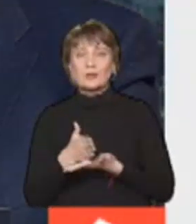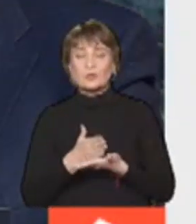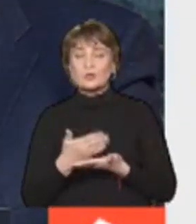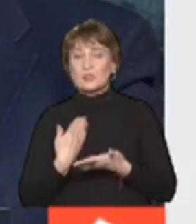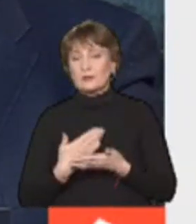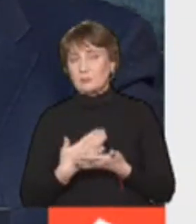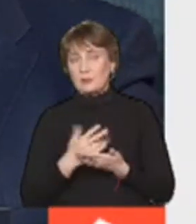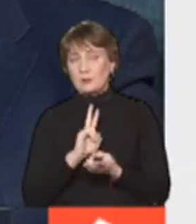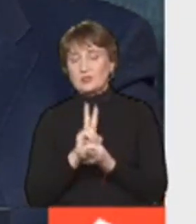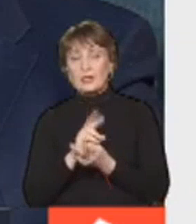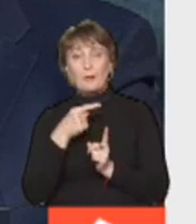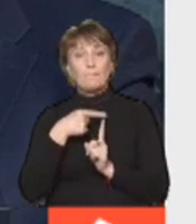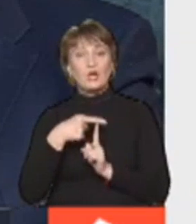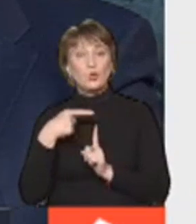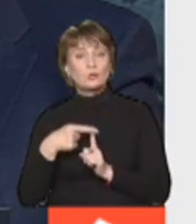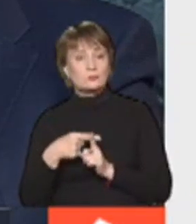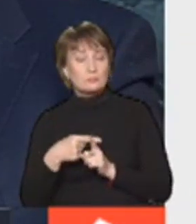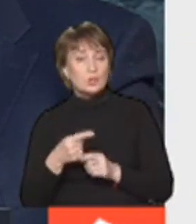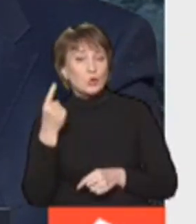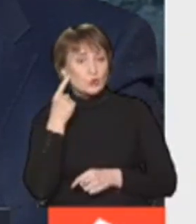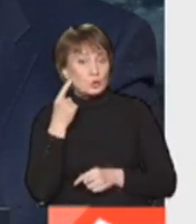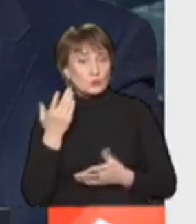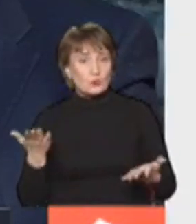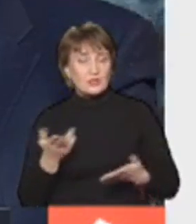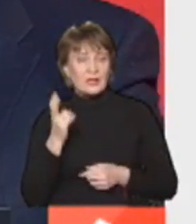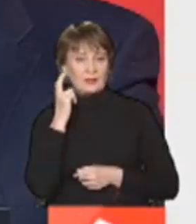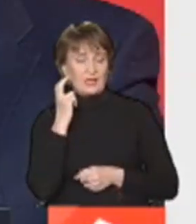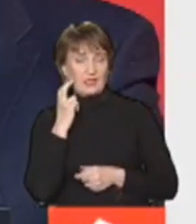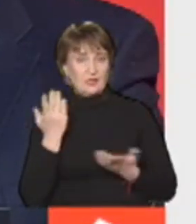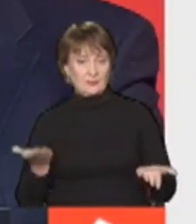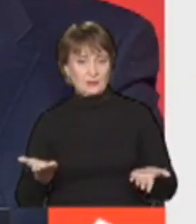нібито збіги. Плюс, слухайте, це і для київських